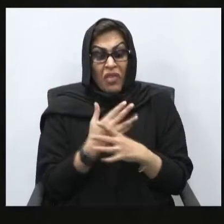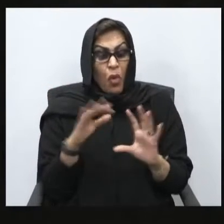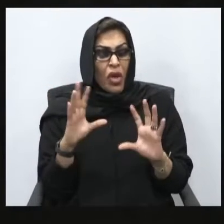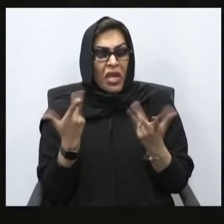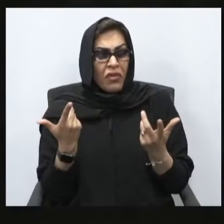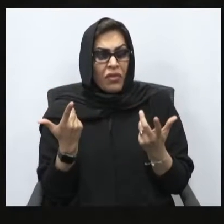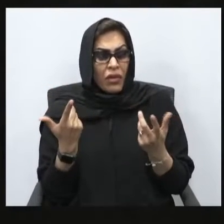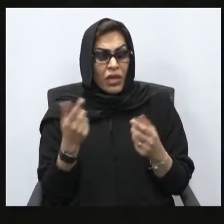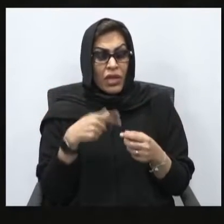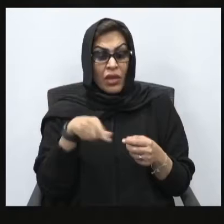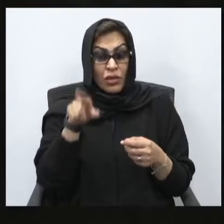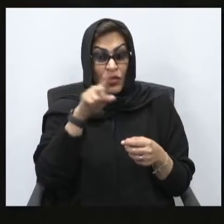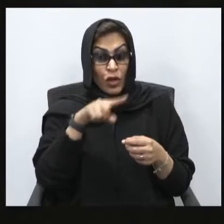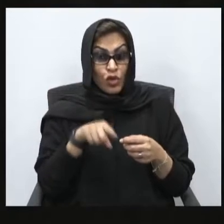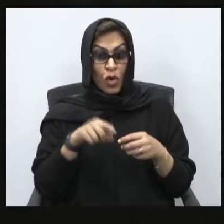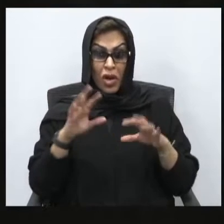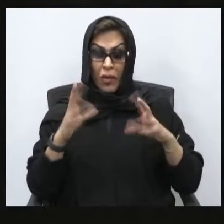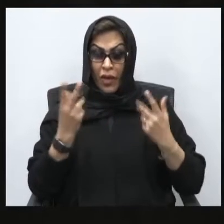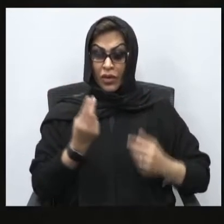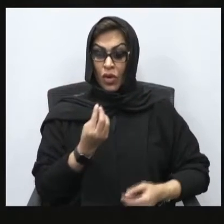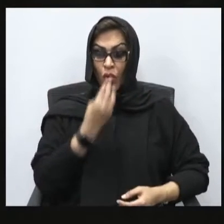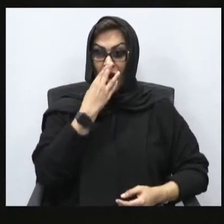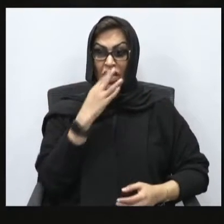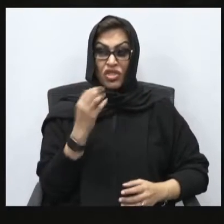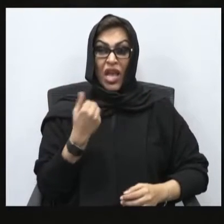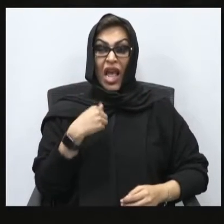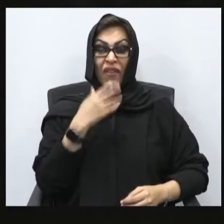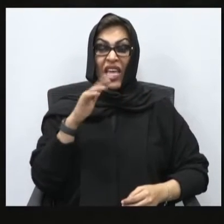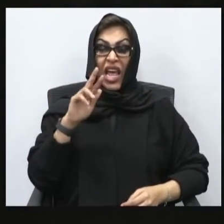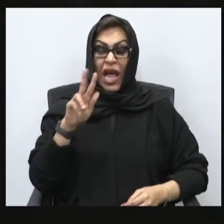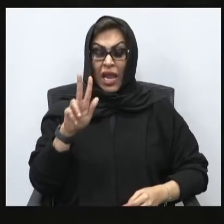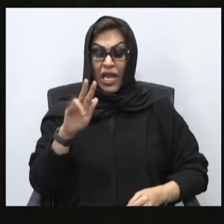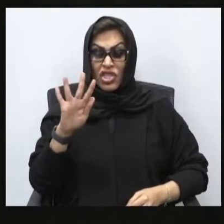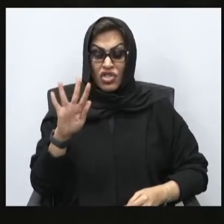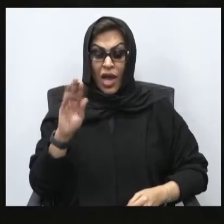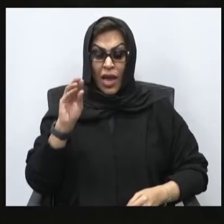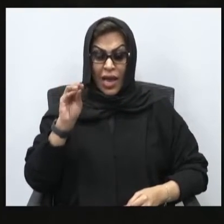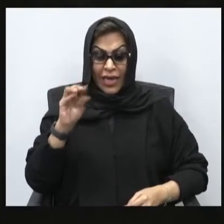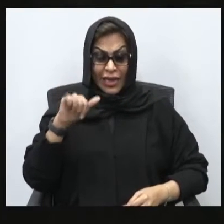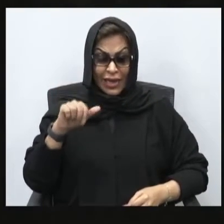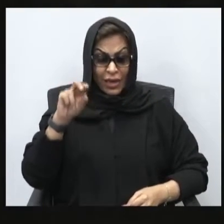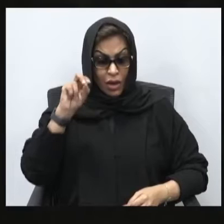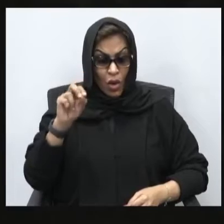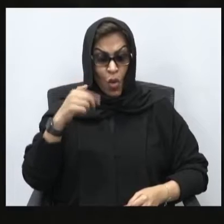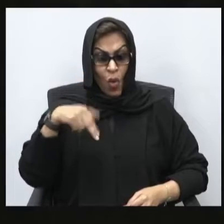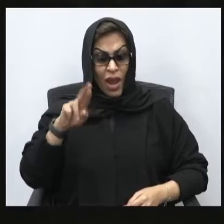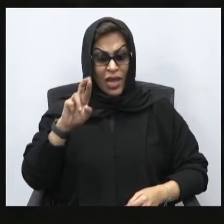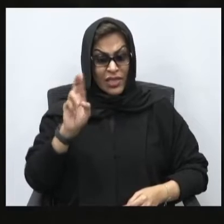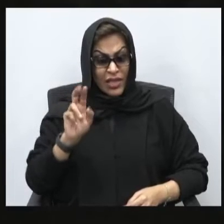نتنفس بالتاكيد الشهيق والزفير لكن ما السبب من الذي يحرك